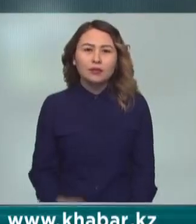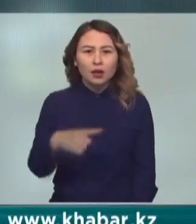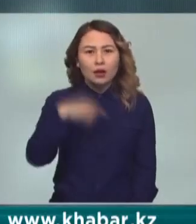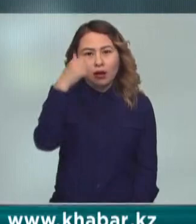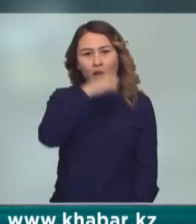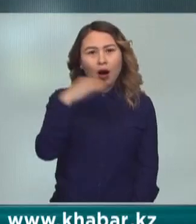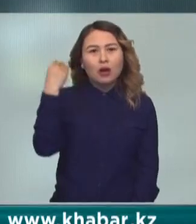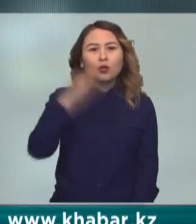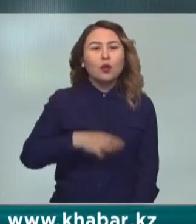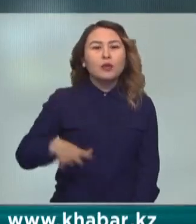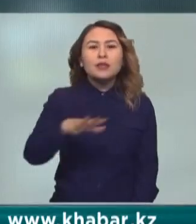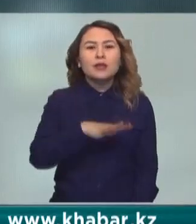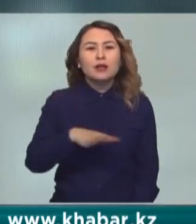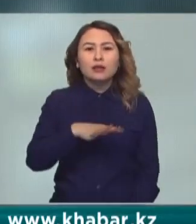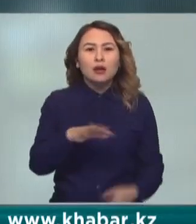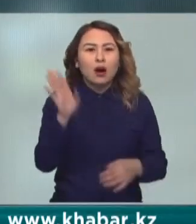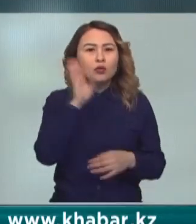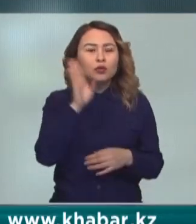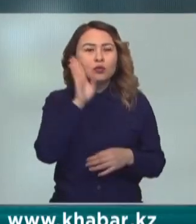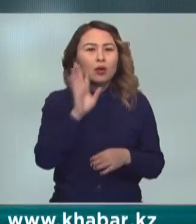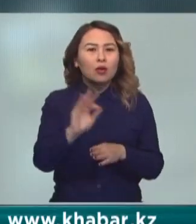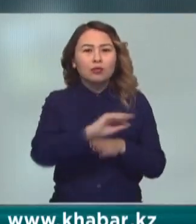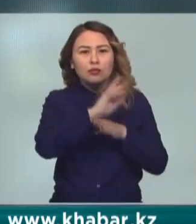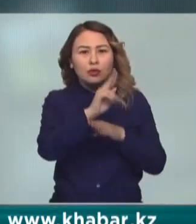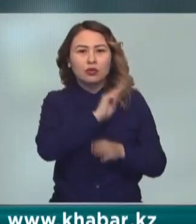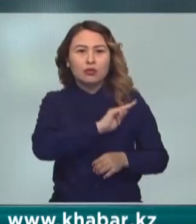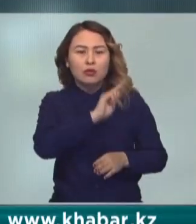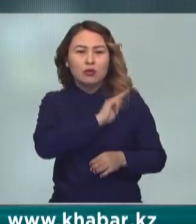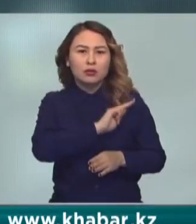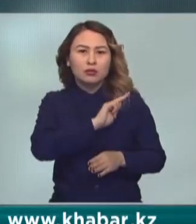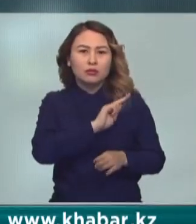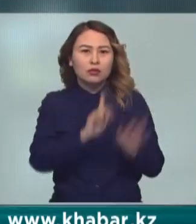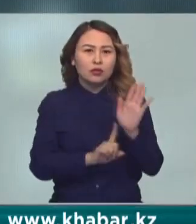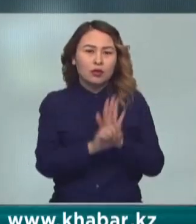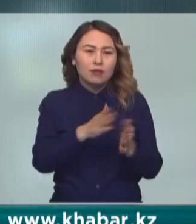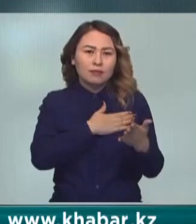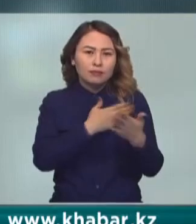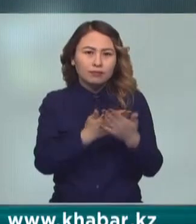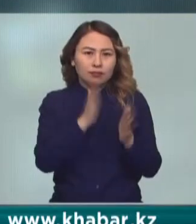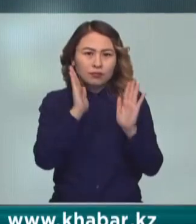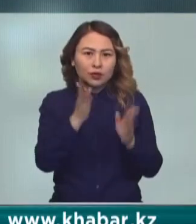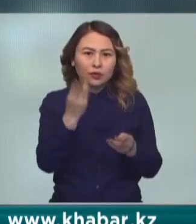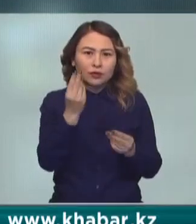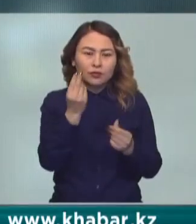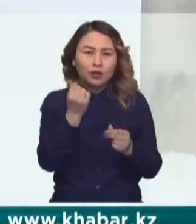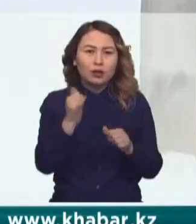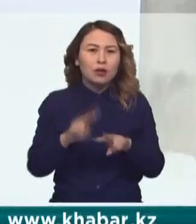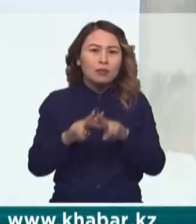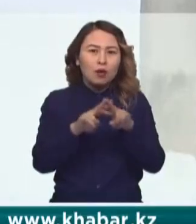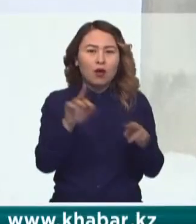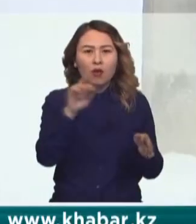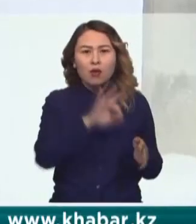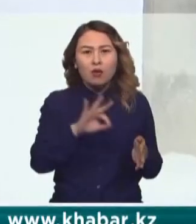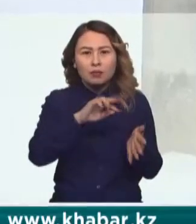Биыл Ақтөбе облысындағы елді мекендерді ауыз сумен қамту жұмыстары қарқын алмақ. Қазірдің өзінде қаржыландырудың қажетсініп